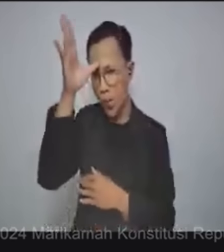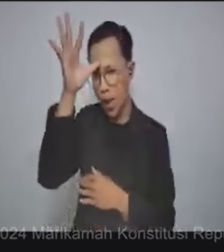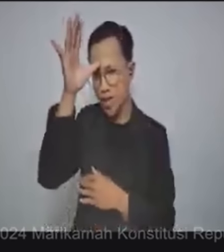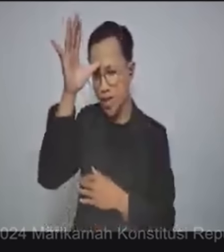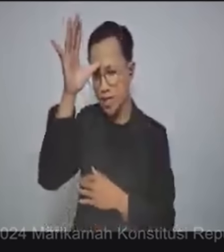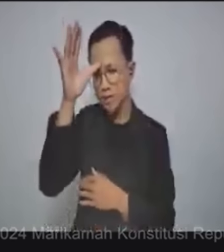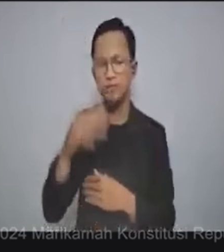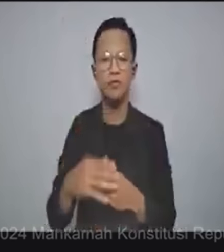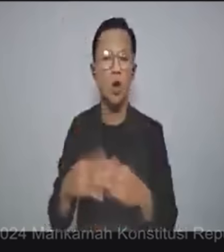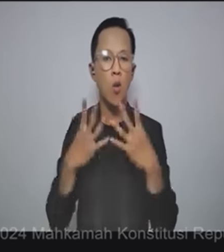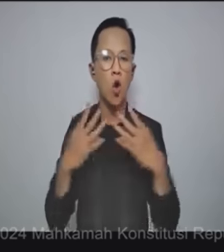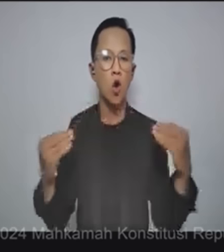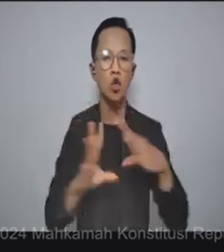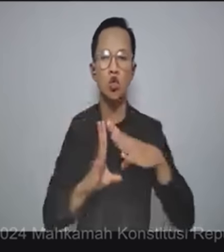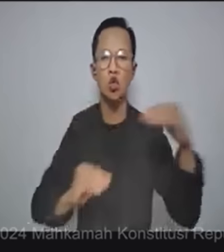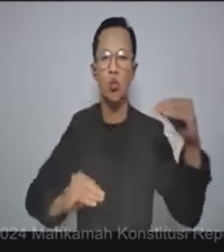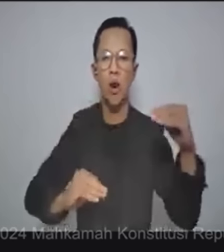Sumatera